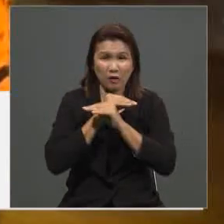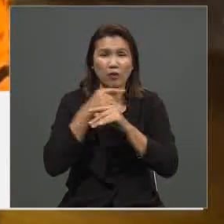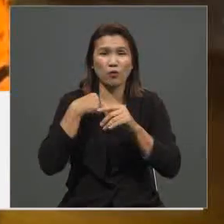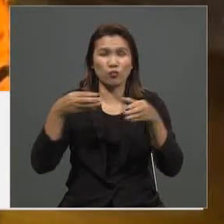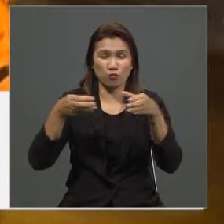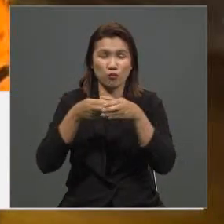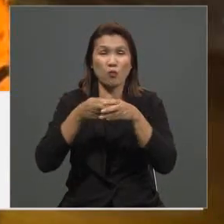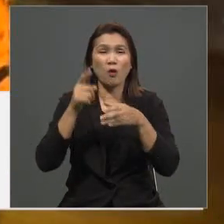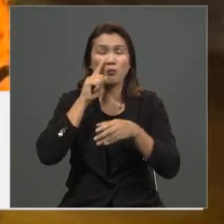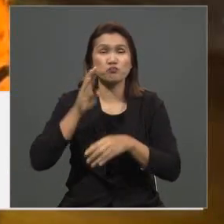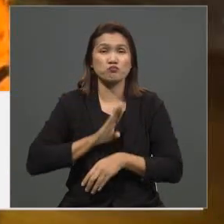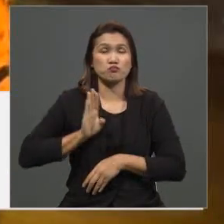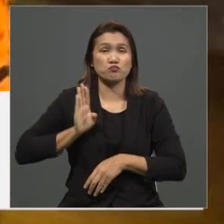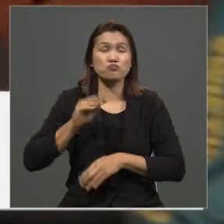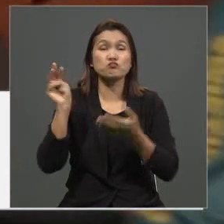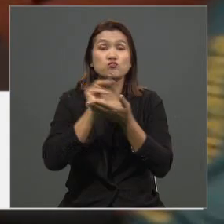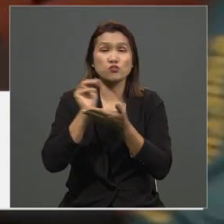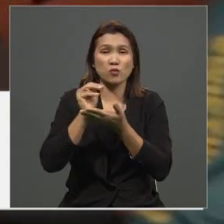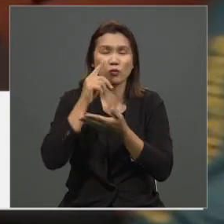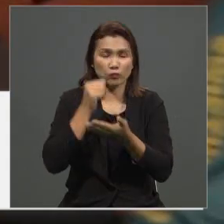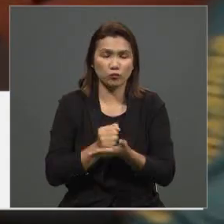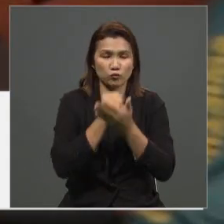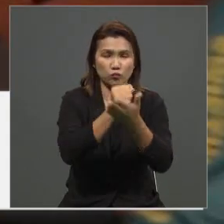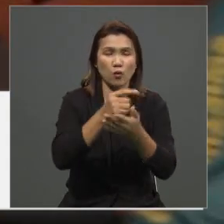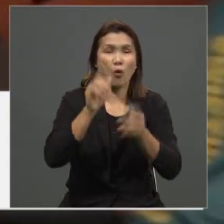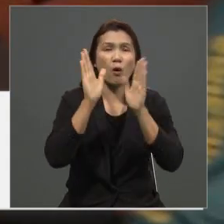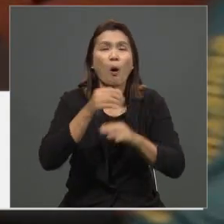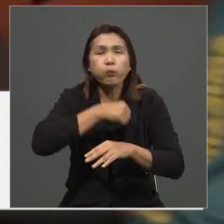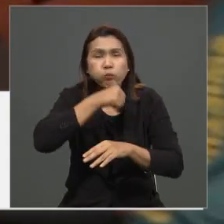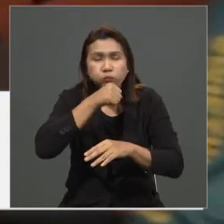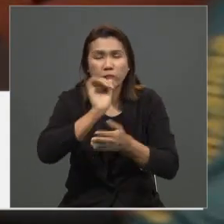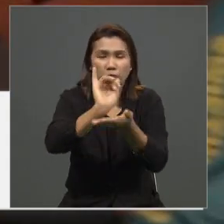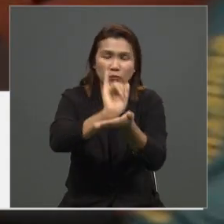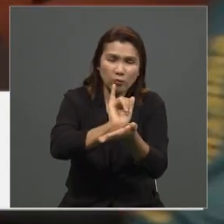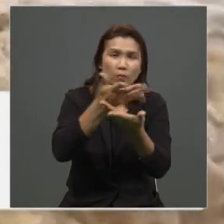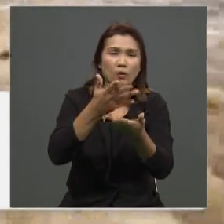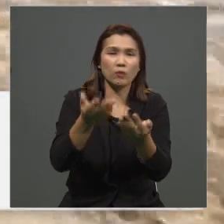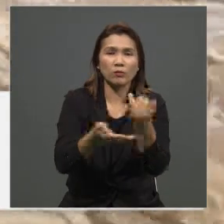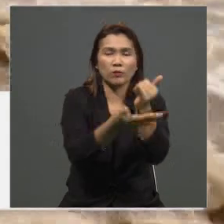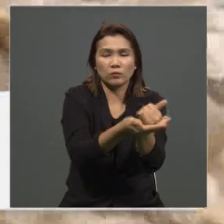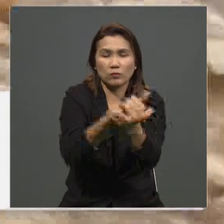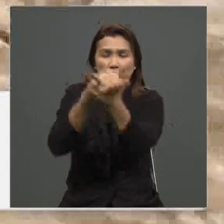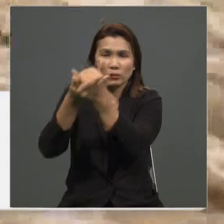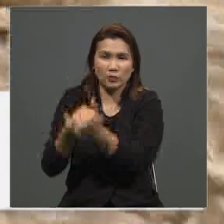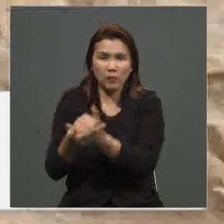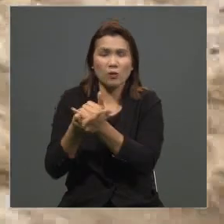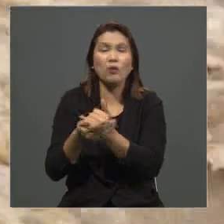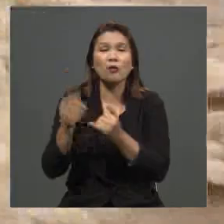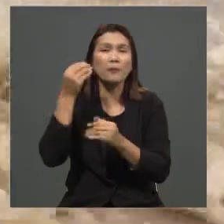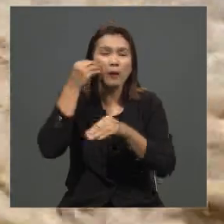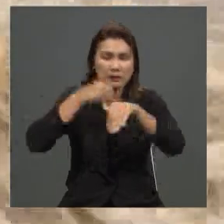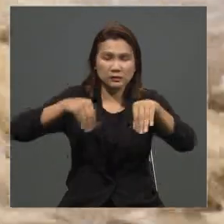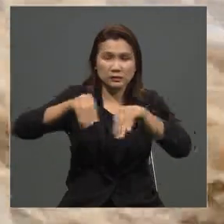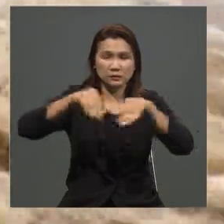พิบัติมูลนิธิเพชรเกษมค่ะต้องเข้าไปอพยพผู้สูงอายุนะคะผู้ป่วยติดเตียงออกมาจากหมู่บ้านฟ้าไทยข้าง